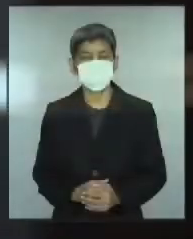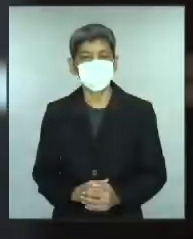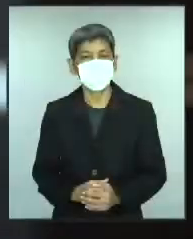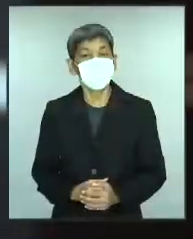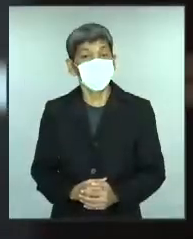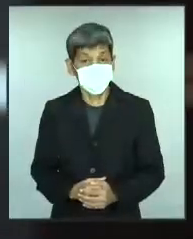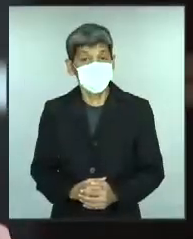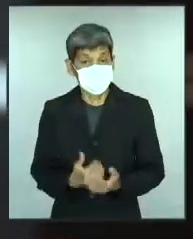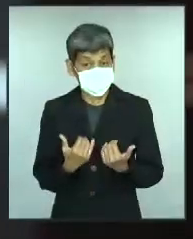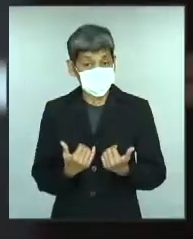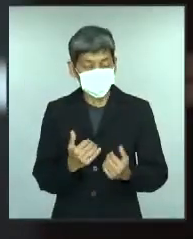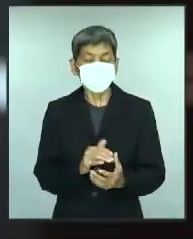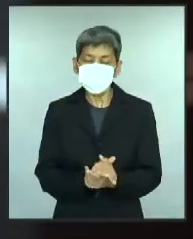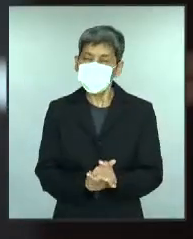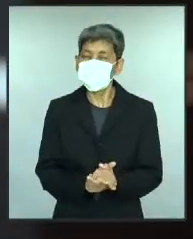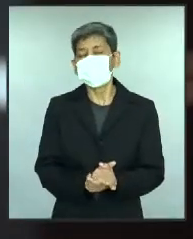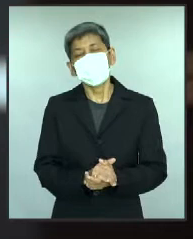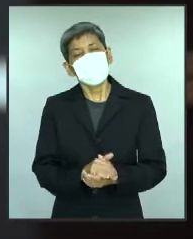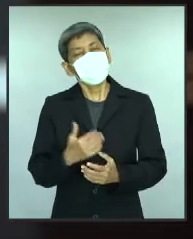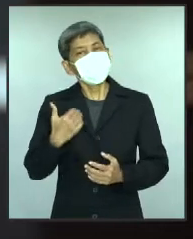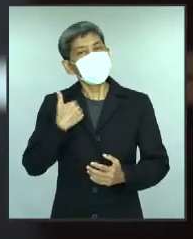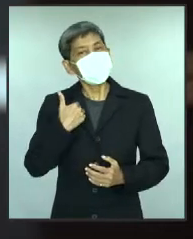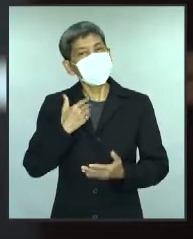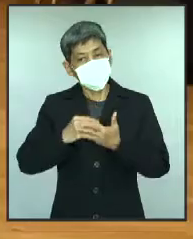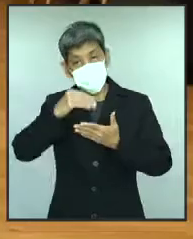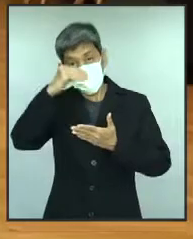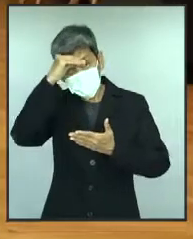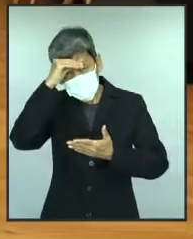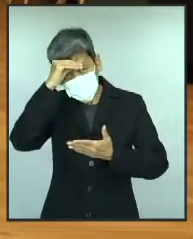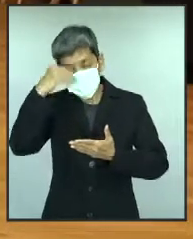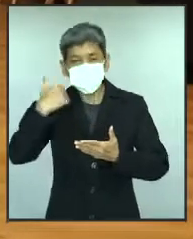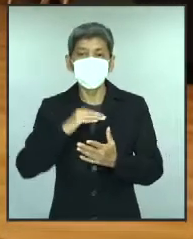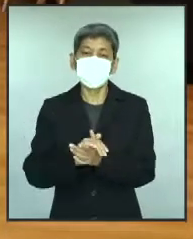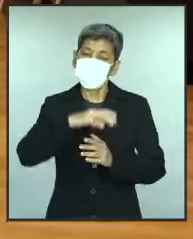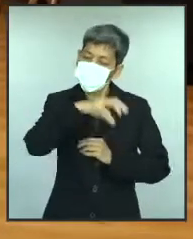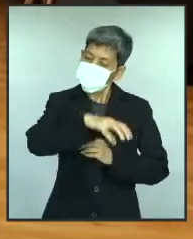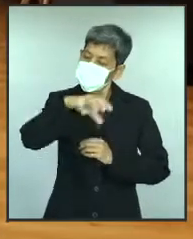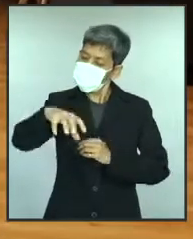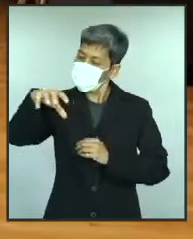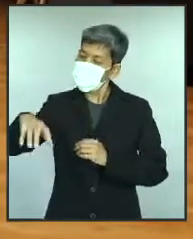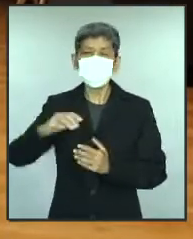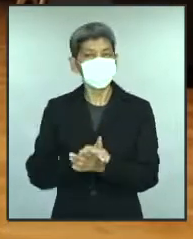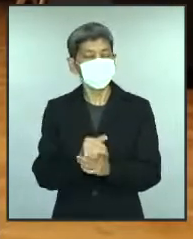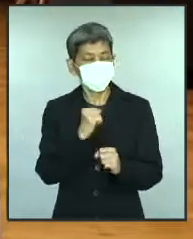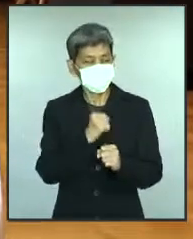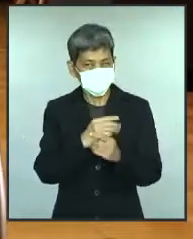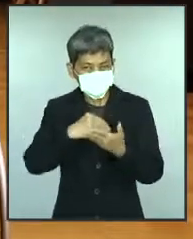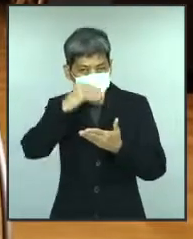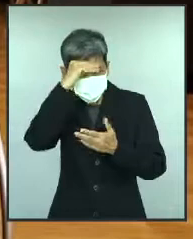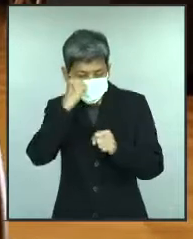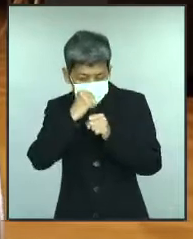ตอนนี้เราเป็นคนคิดคนใช่ไหมและทีนี้ก็มีน้องๆหรือว่าสถานที่ต่างๆนำไปต่อย